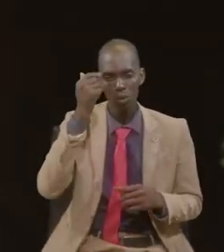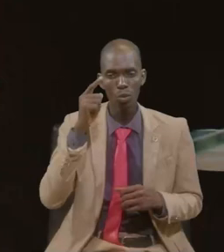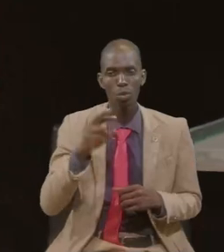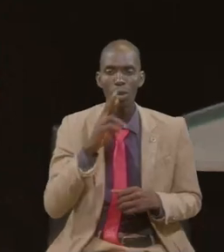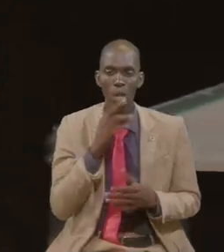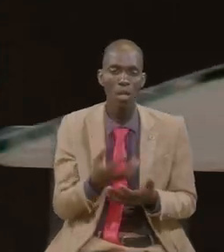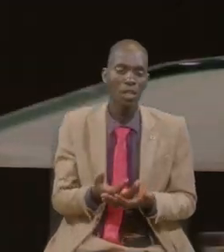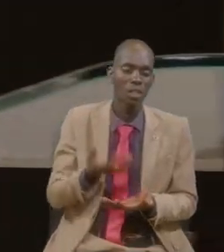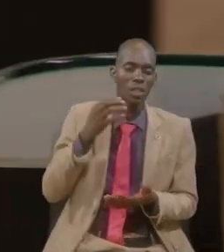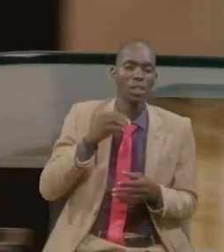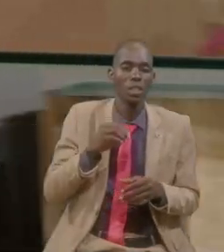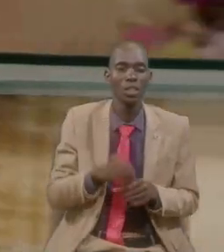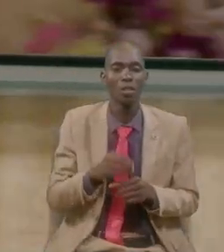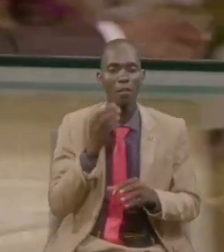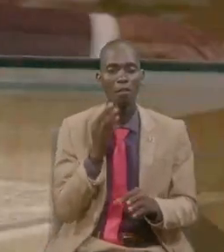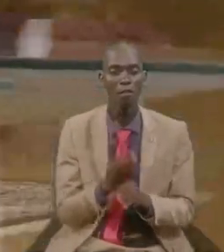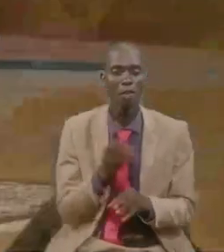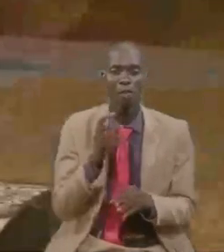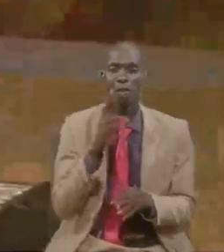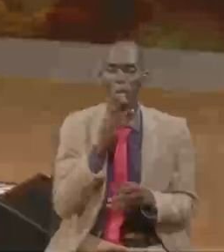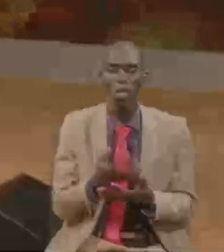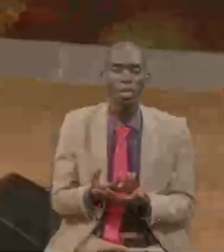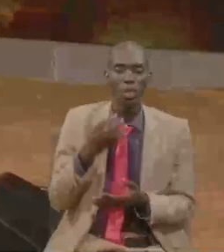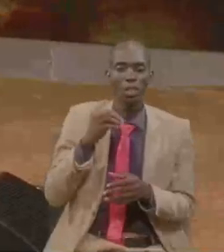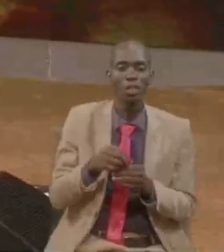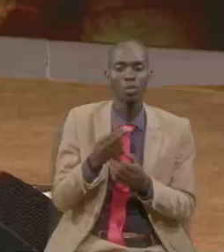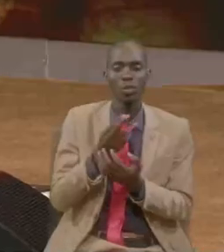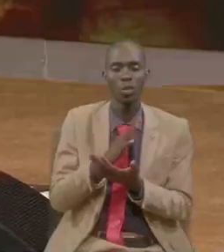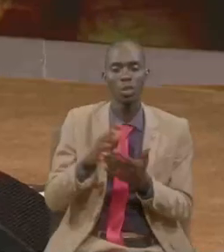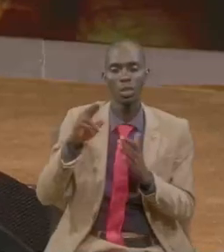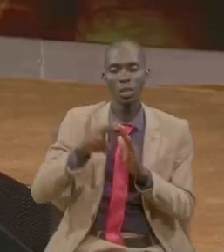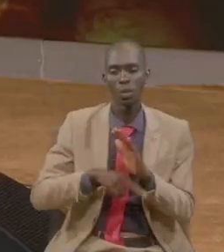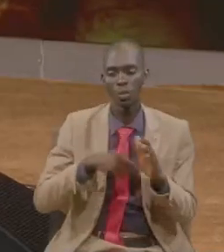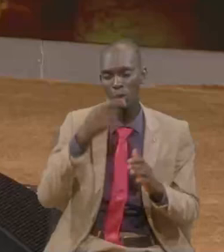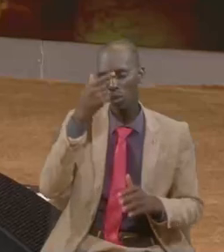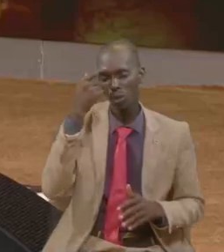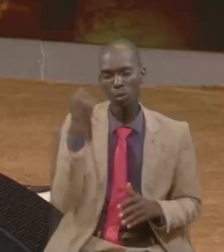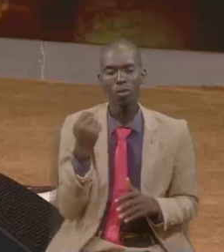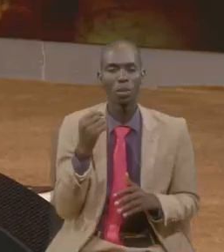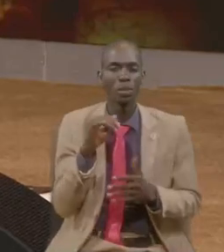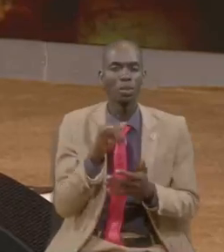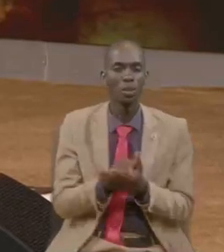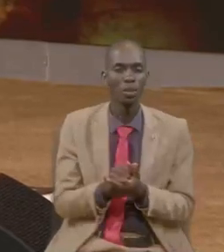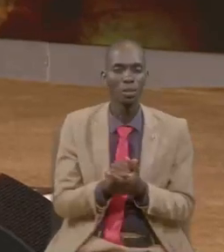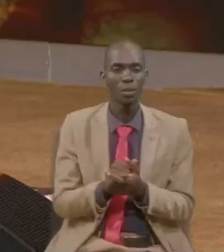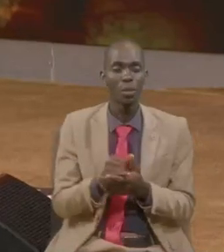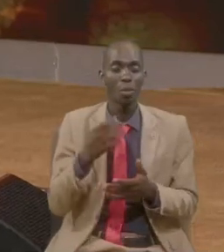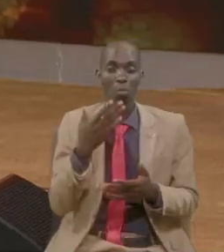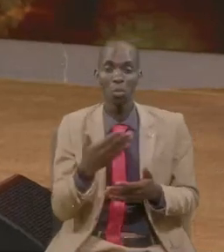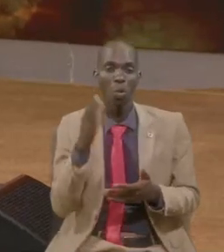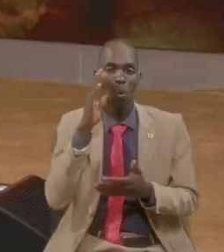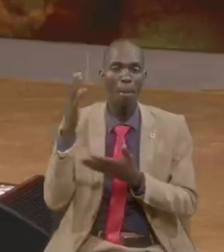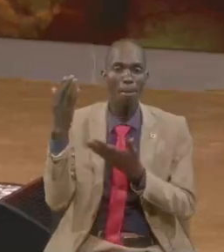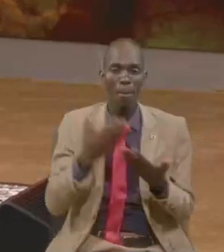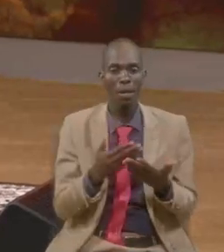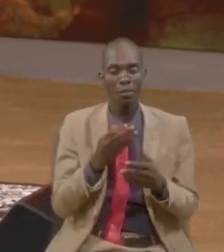en la foi, vous êtes riche en piété, vous êtes riche en sainteté, parce que cette foi, la foi véritable